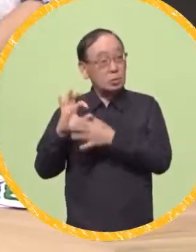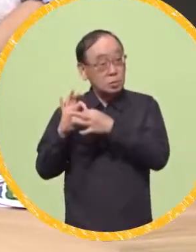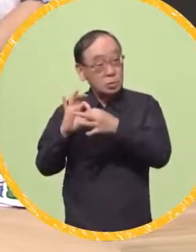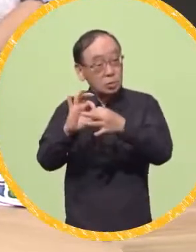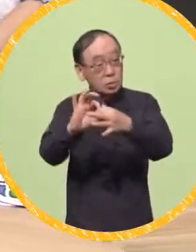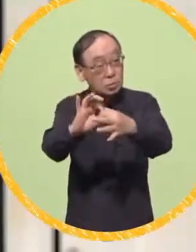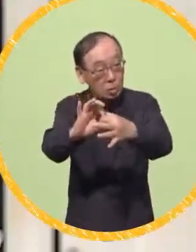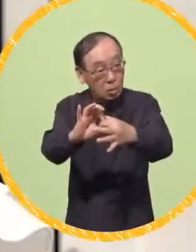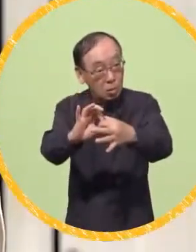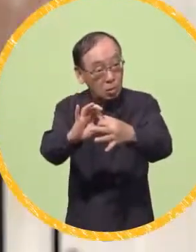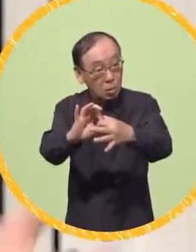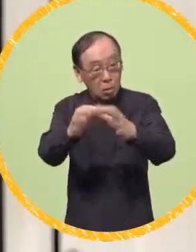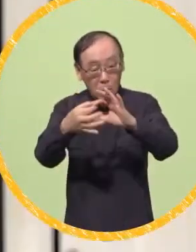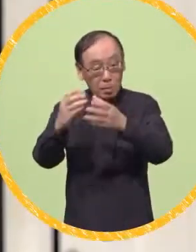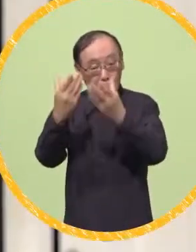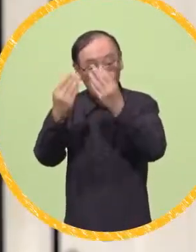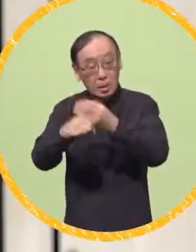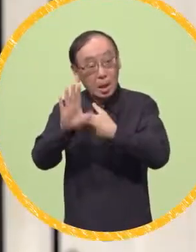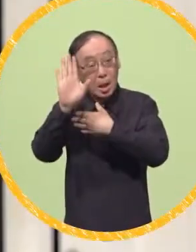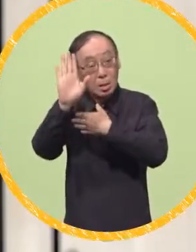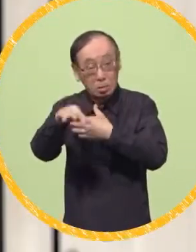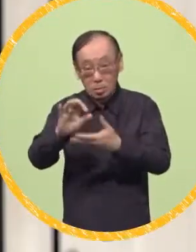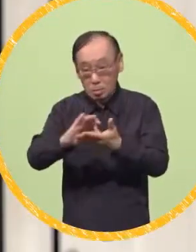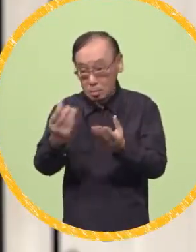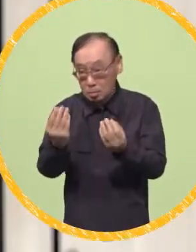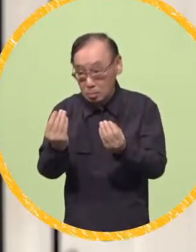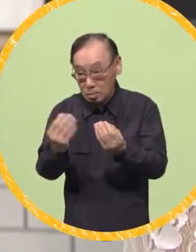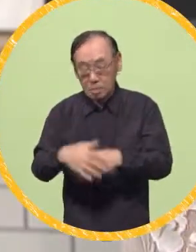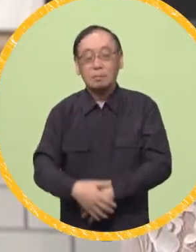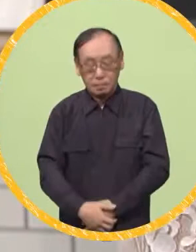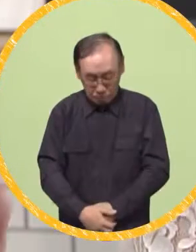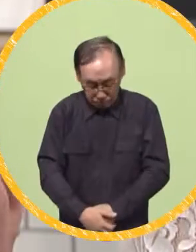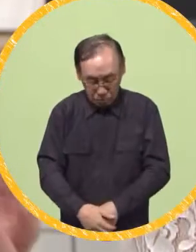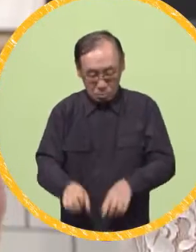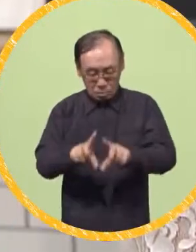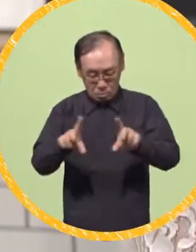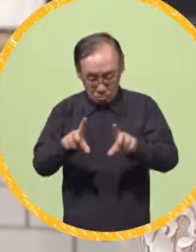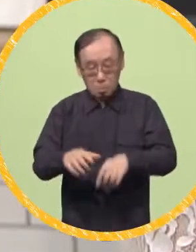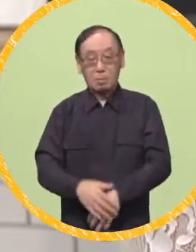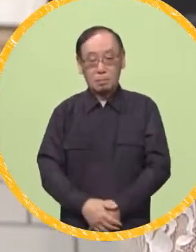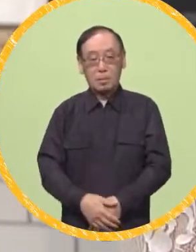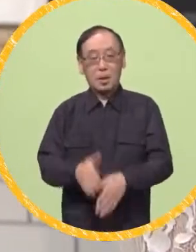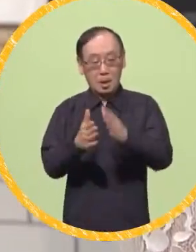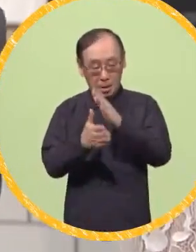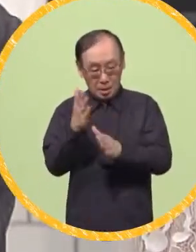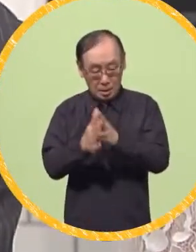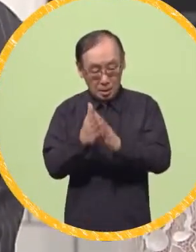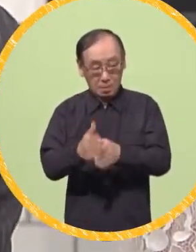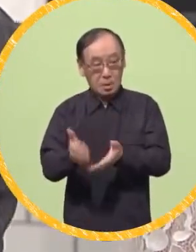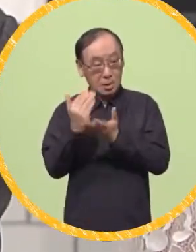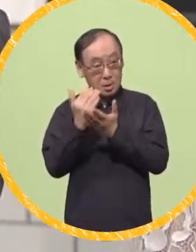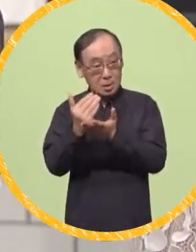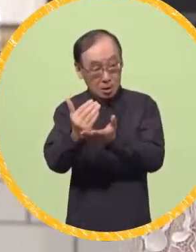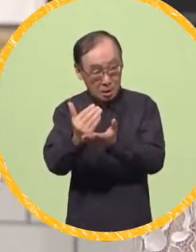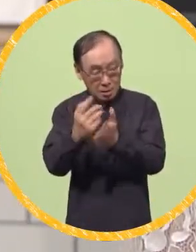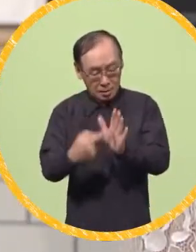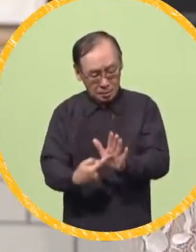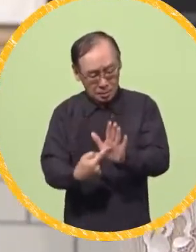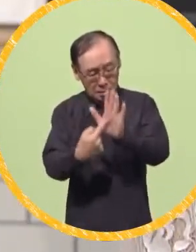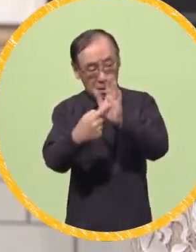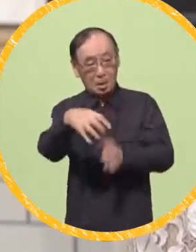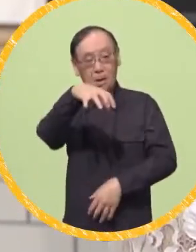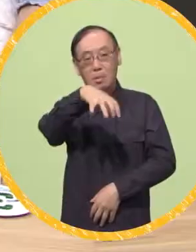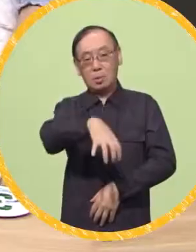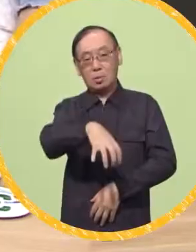もまあオリンピックあって終わると河童あったよっていうことで残ってそうですねまあもうまさにまあ改めてそのセーリングのスイッチになっていくと